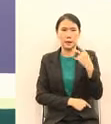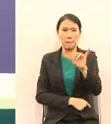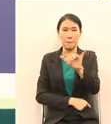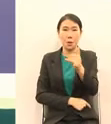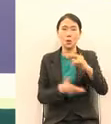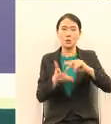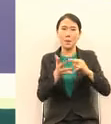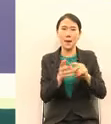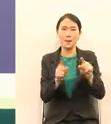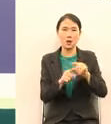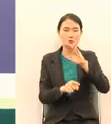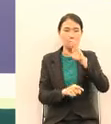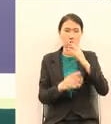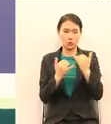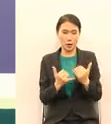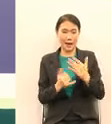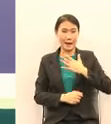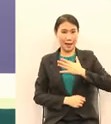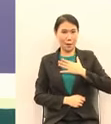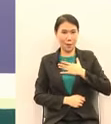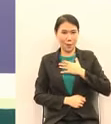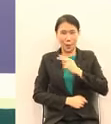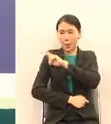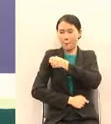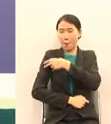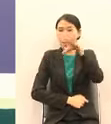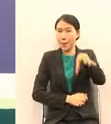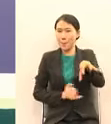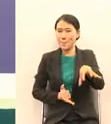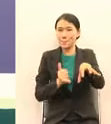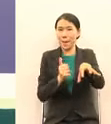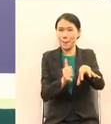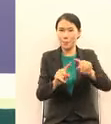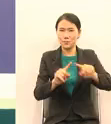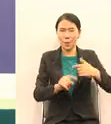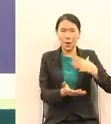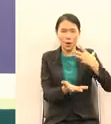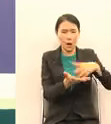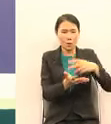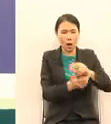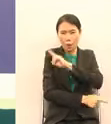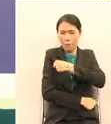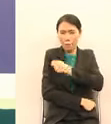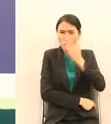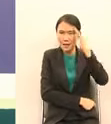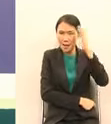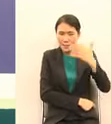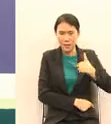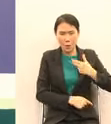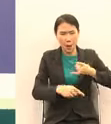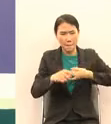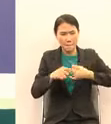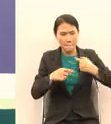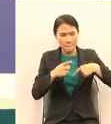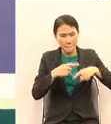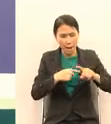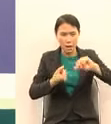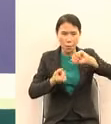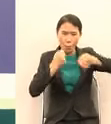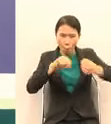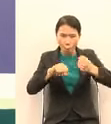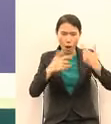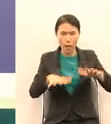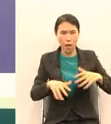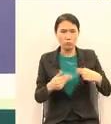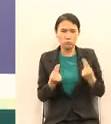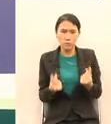บอกนะฮะว่าตัวเองเนี่ยนะไปสนามมวยมาไปสถานบันเทิงมาอะไรอย่างเงี้ยซึ่งจริงๆแล้ว